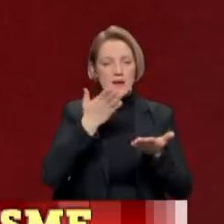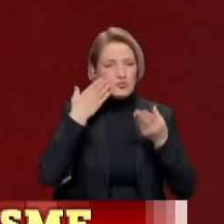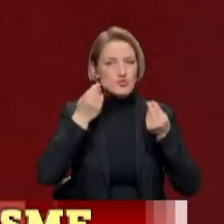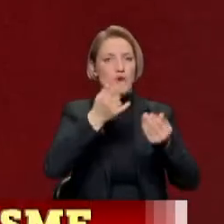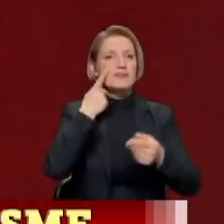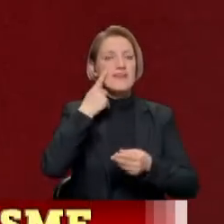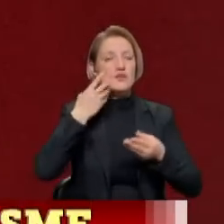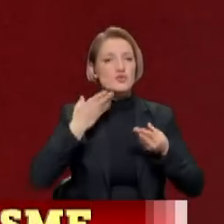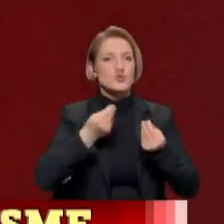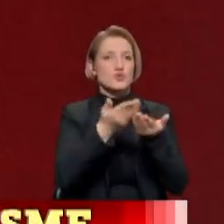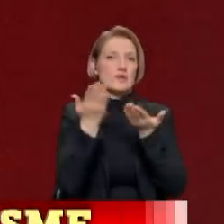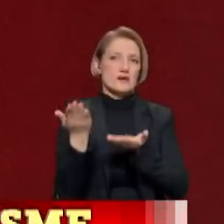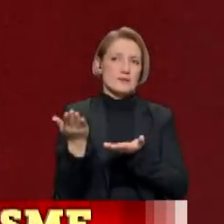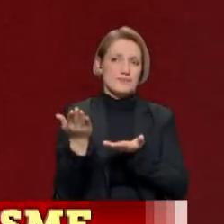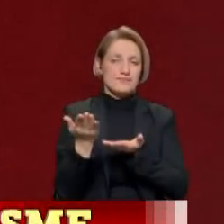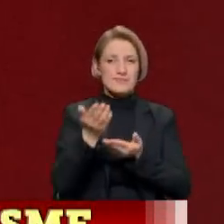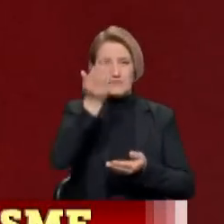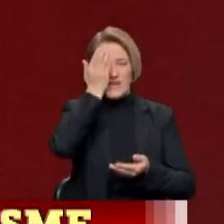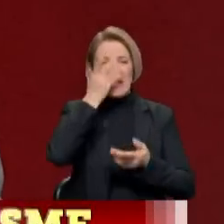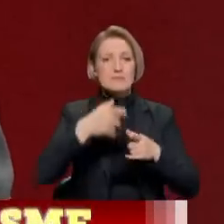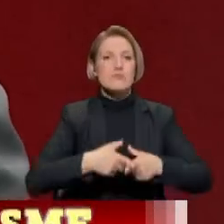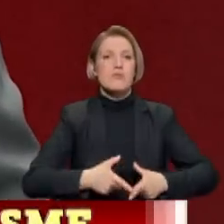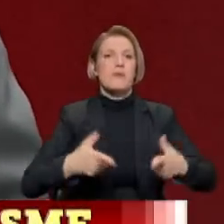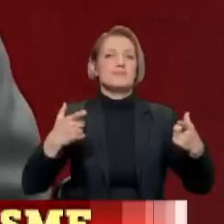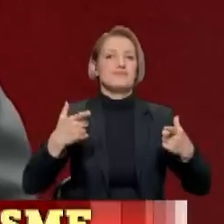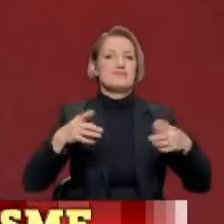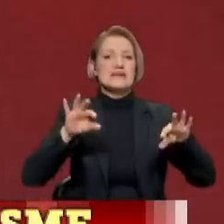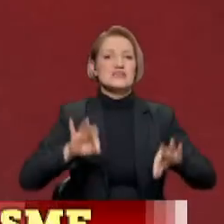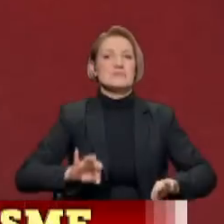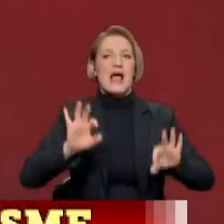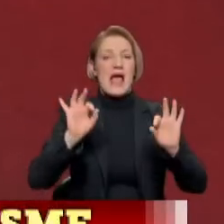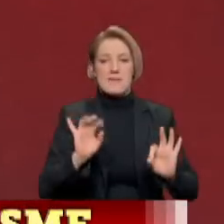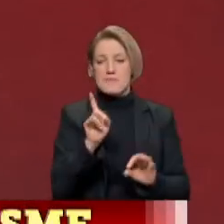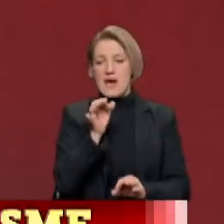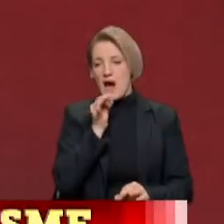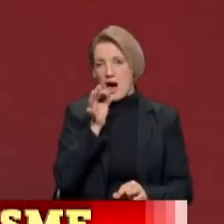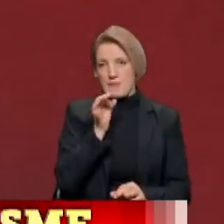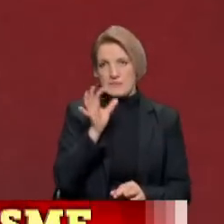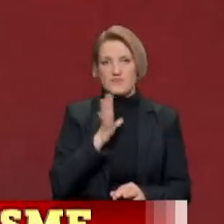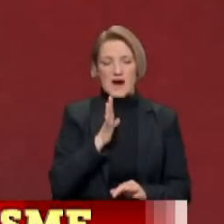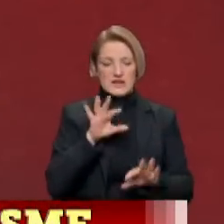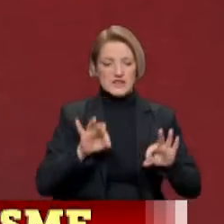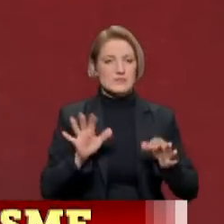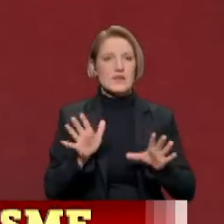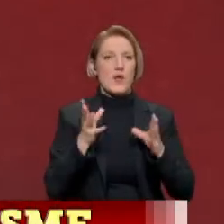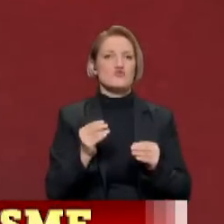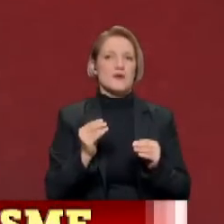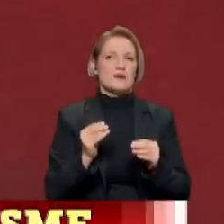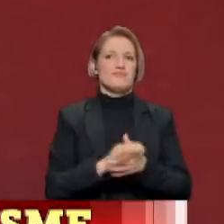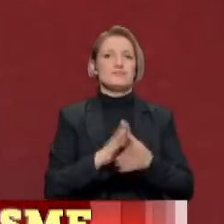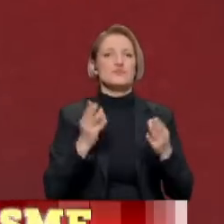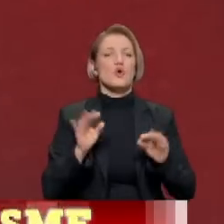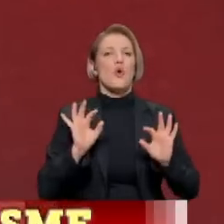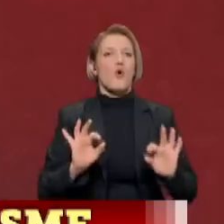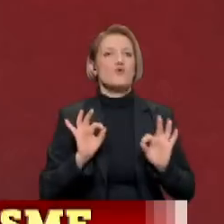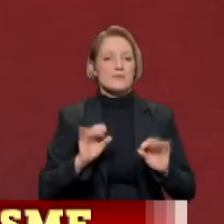devleti çürütüyorlar. Yoksulluğu büyütüyorlar. Şimdi hemen bir haberimiz var. Şimdi ne olacak kısmına gelmek istiyorum. Burada çok